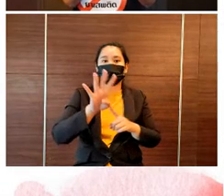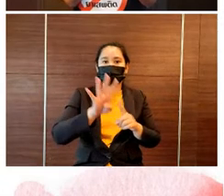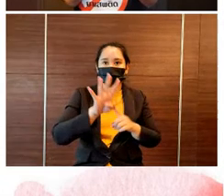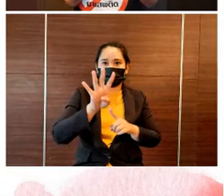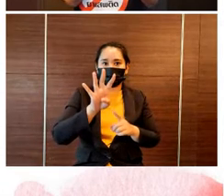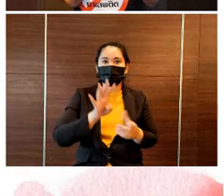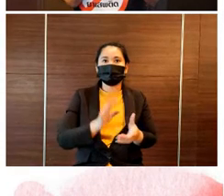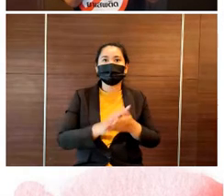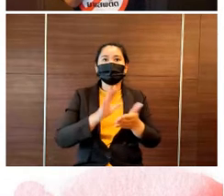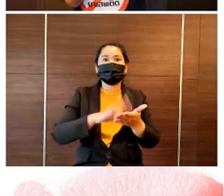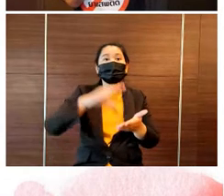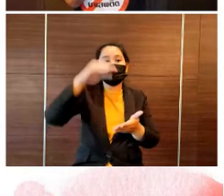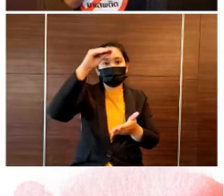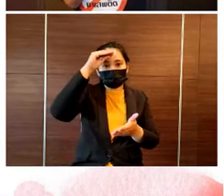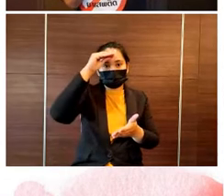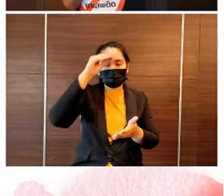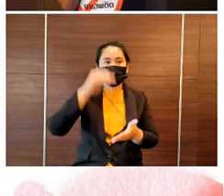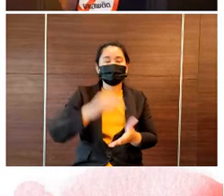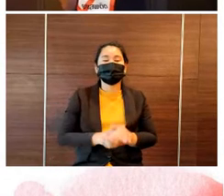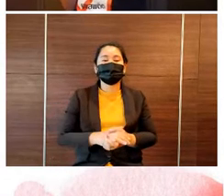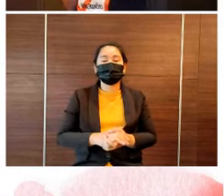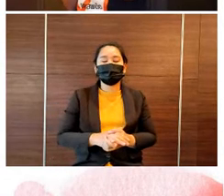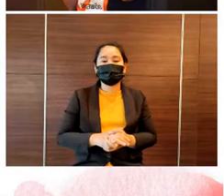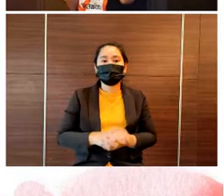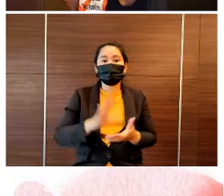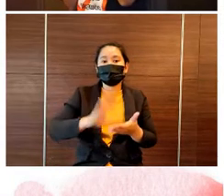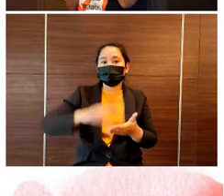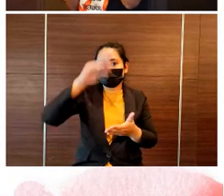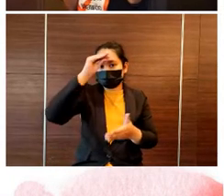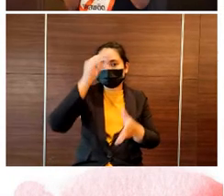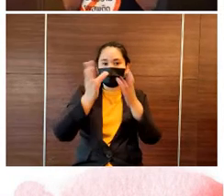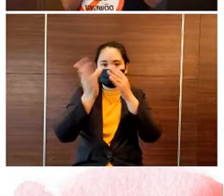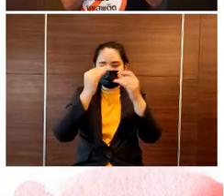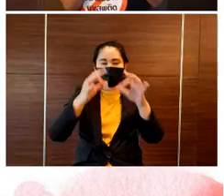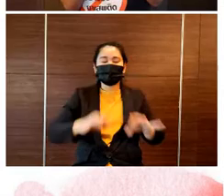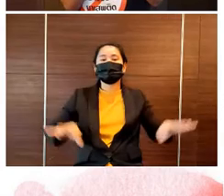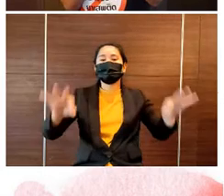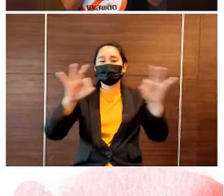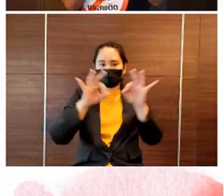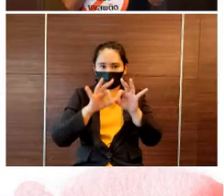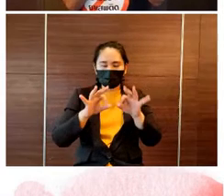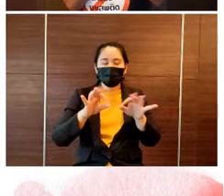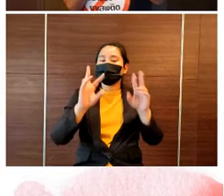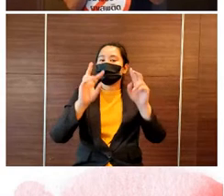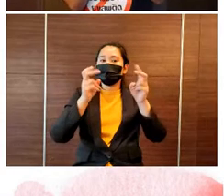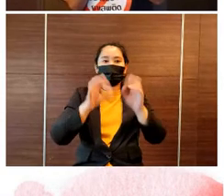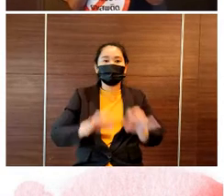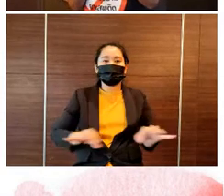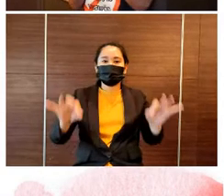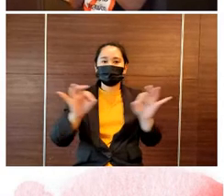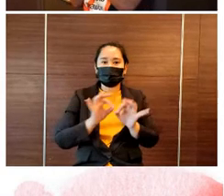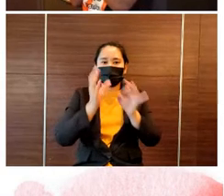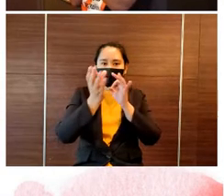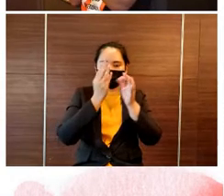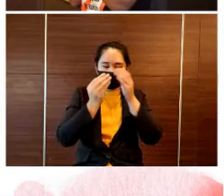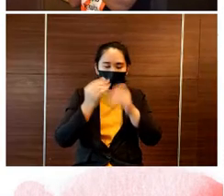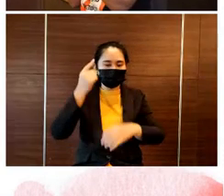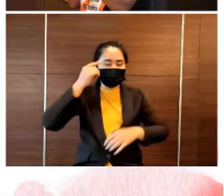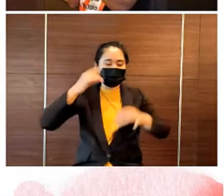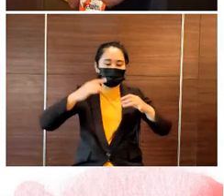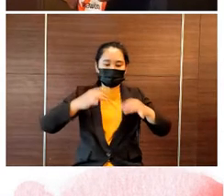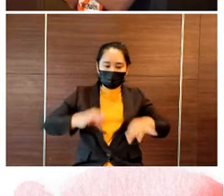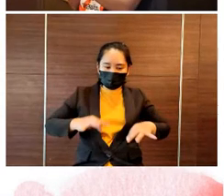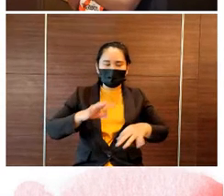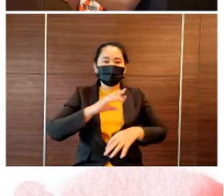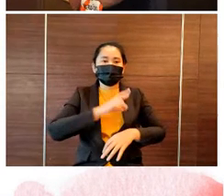รื่องของในการศึกษาและสาธารณะก็อันนี้จ๋าคิดว่าเป็นรากใหญ่แล้วก็เป็นรากหลักเลยที่ไม่เชื่อว่าคนจะสามารถเรียนรู้แล้วก็ตัดสินใจได้ตัวเ